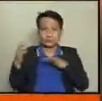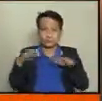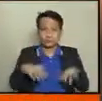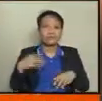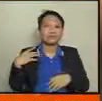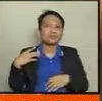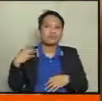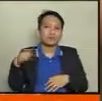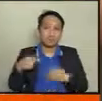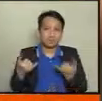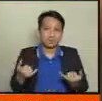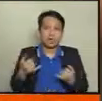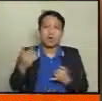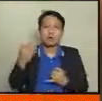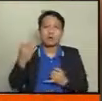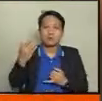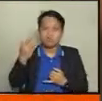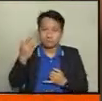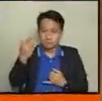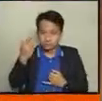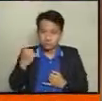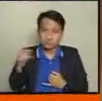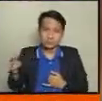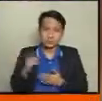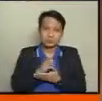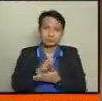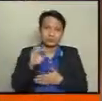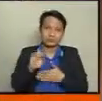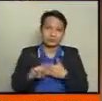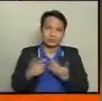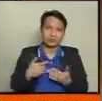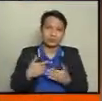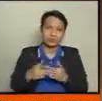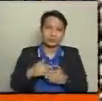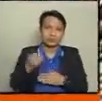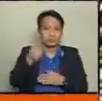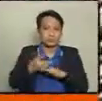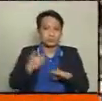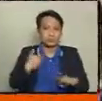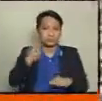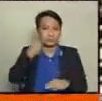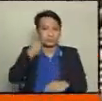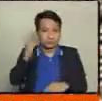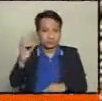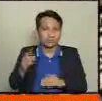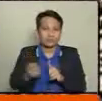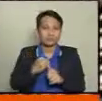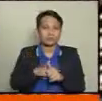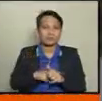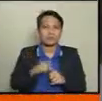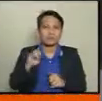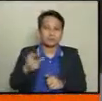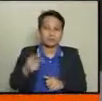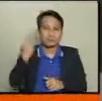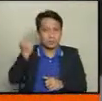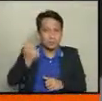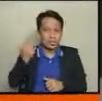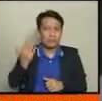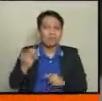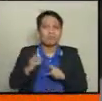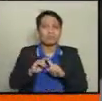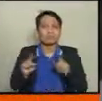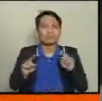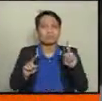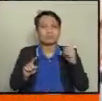nag-aantay ngayon dito sa terminal ay dahil itong weekend ay may mga nauna nang umuwi sa kani-kanilang mga probinsya. Pangalawang rason naman ay